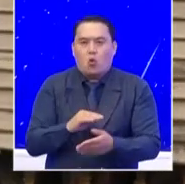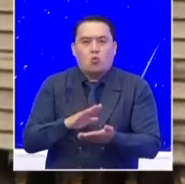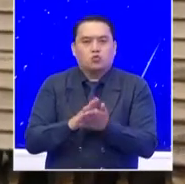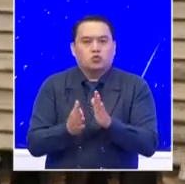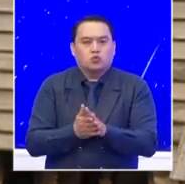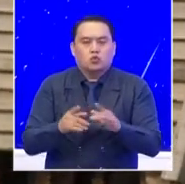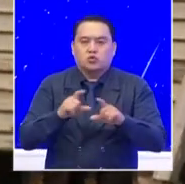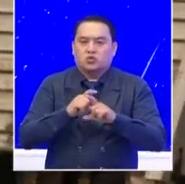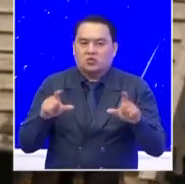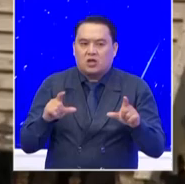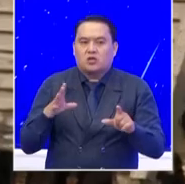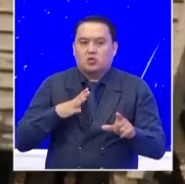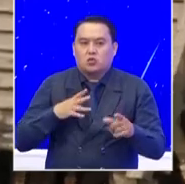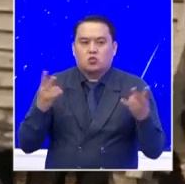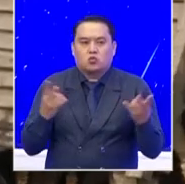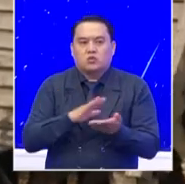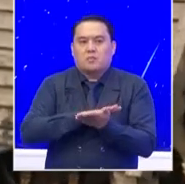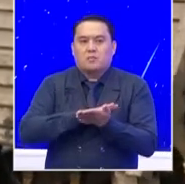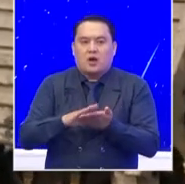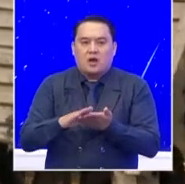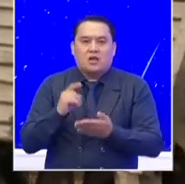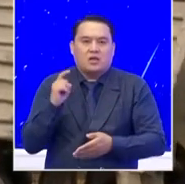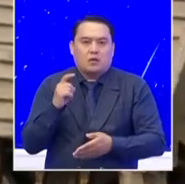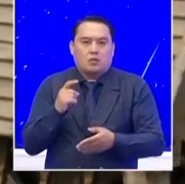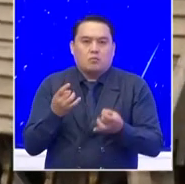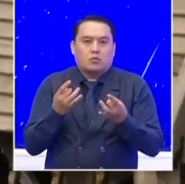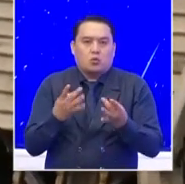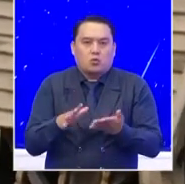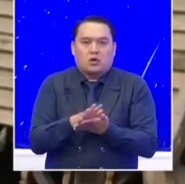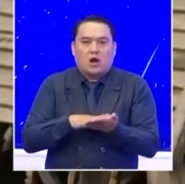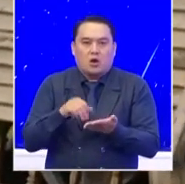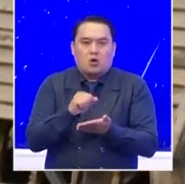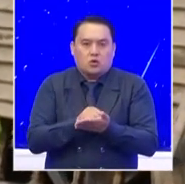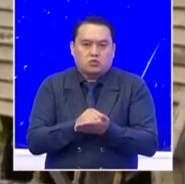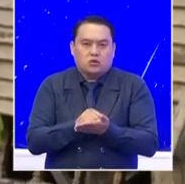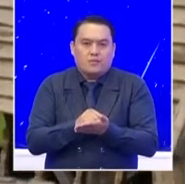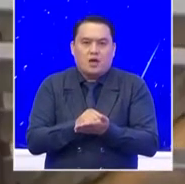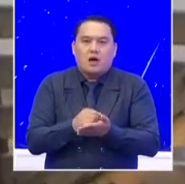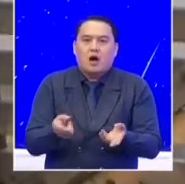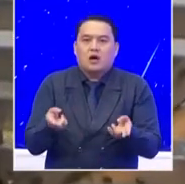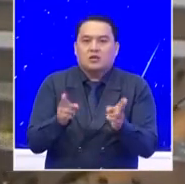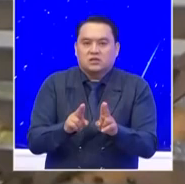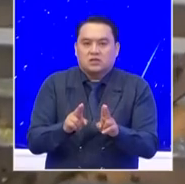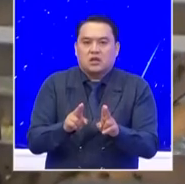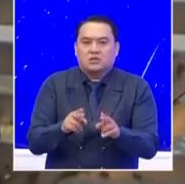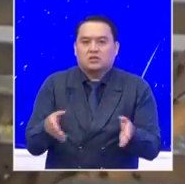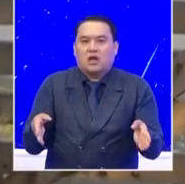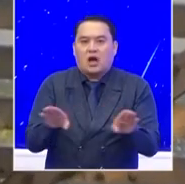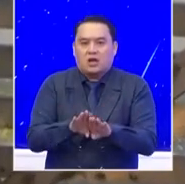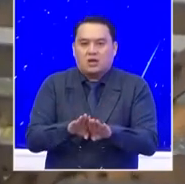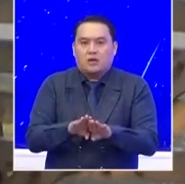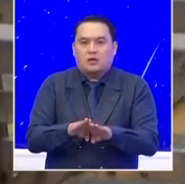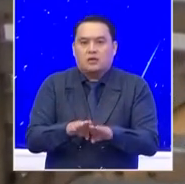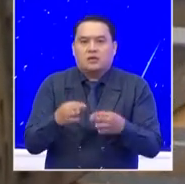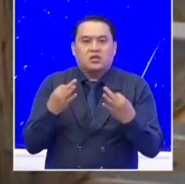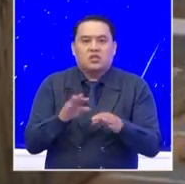здание необходимо было бы продезинфицировать, но химикаты попросту разрушат древний брус. Оставить Ставкирку закрытой норвежцы тоже